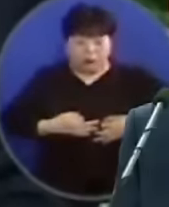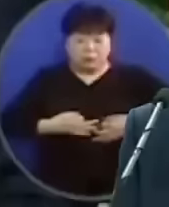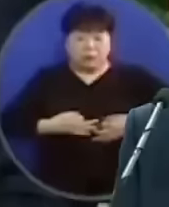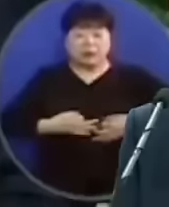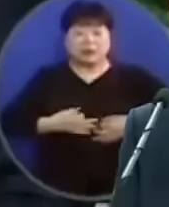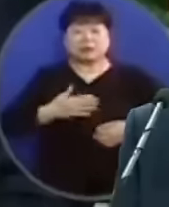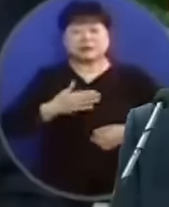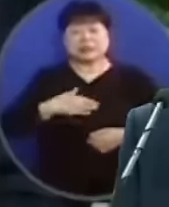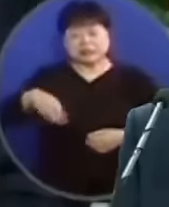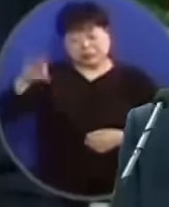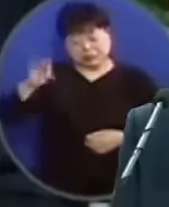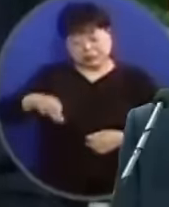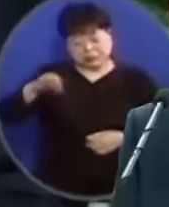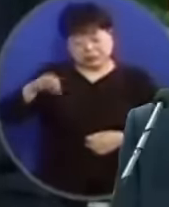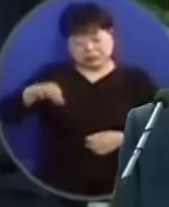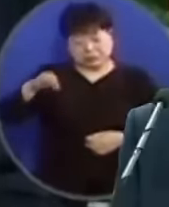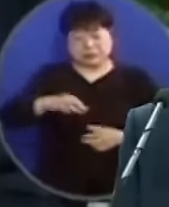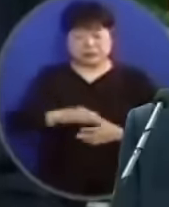내가